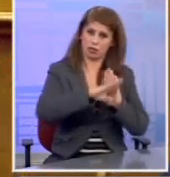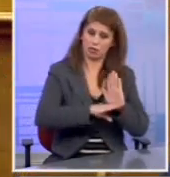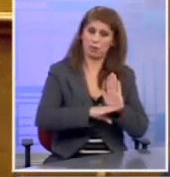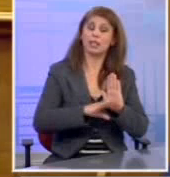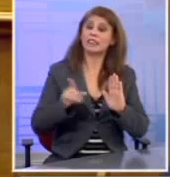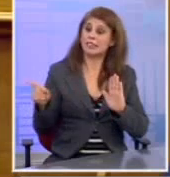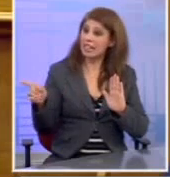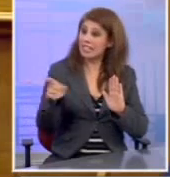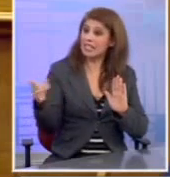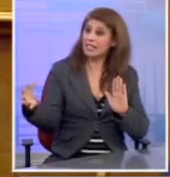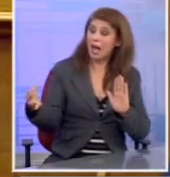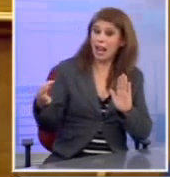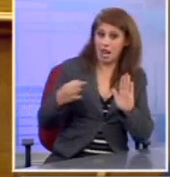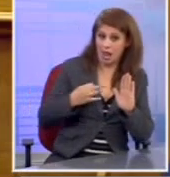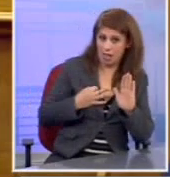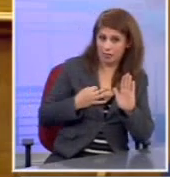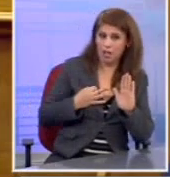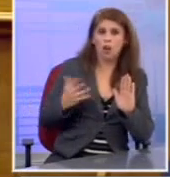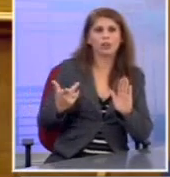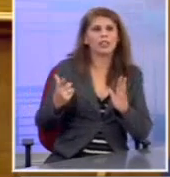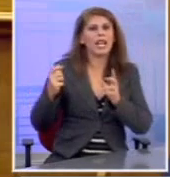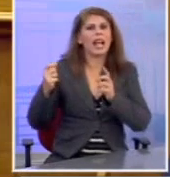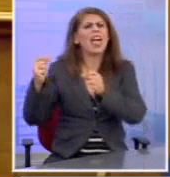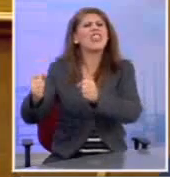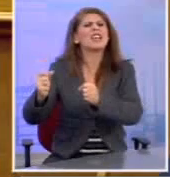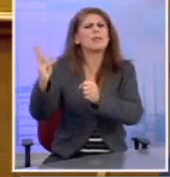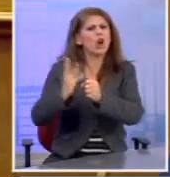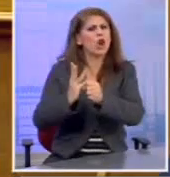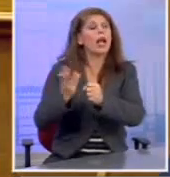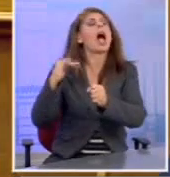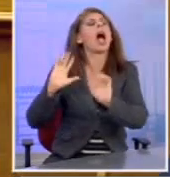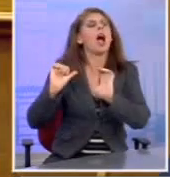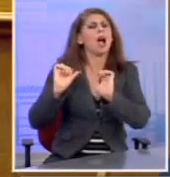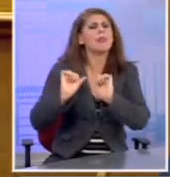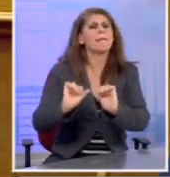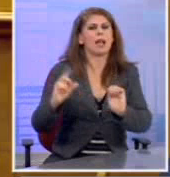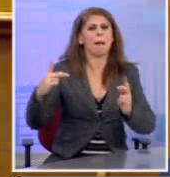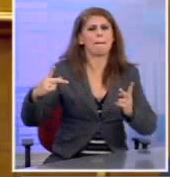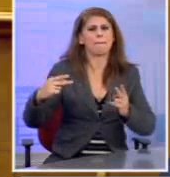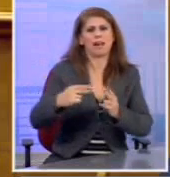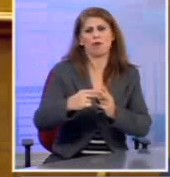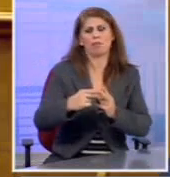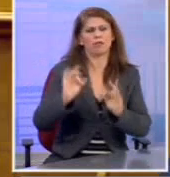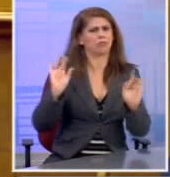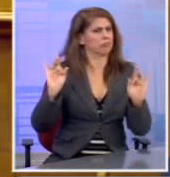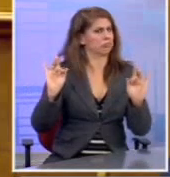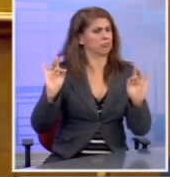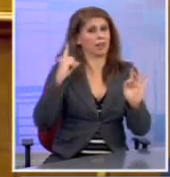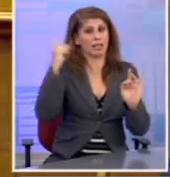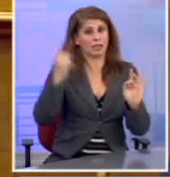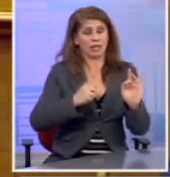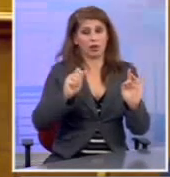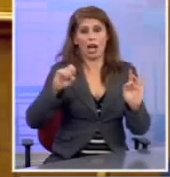μας λέτε ότι οι θεσμοί σας δεν σας πιέζανε για περικοπές 1% του ΑΕΠ